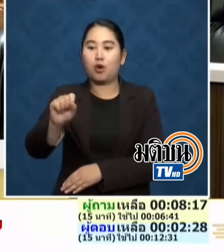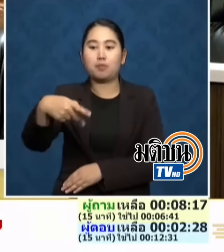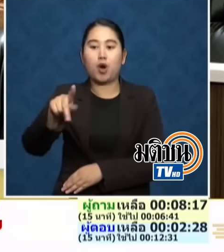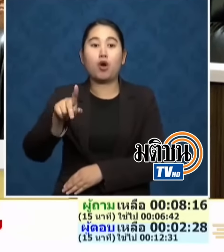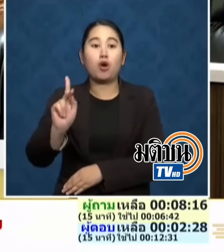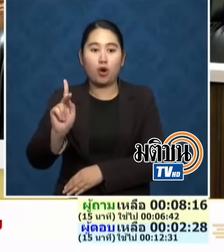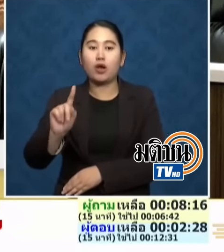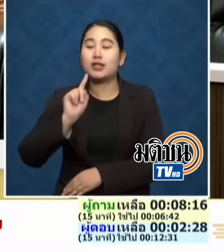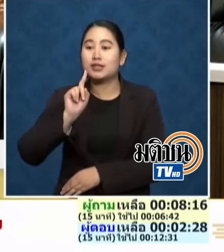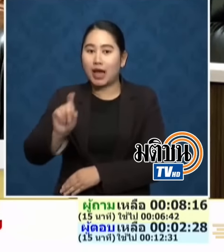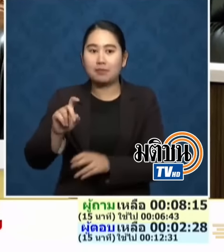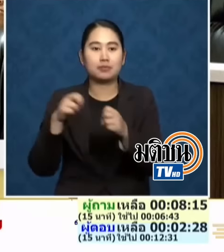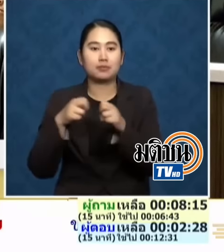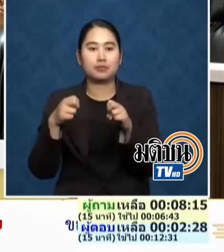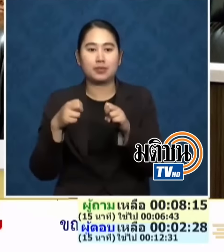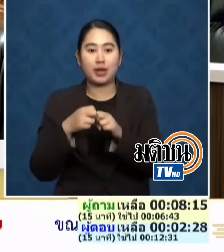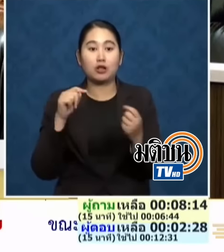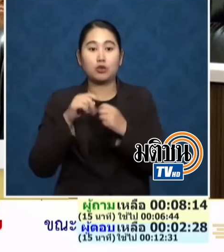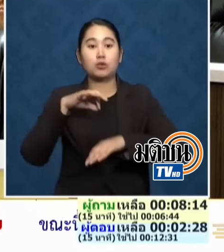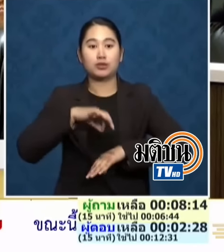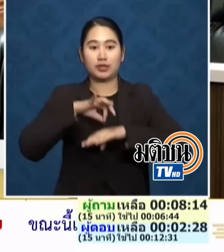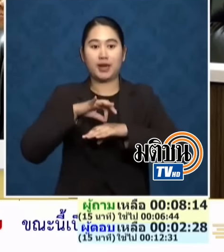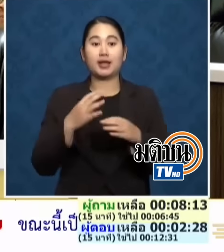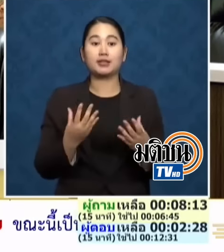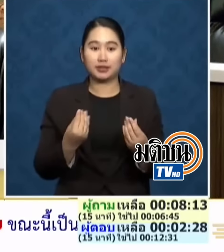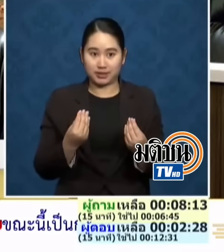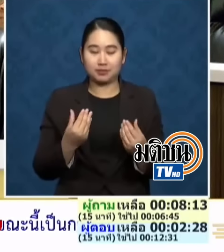เพื่อการเกษตกรรมถึงปัญหาแวเขตในพนที่ดังก่าว